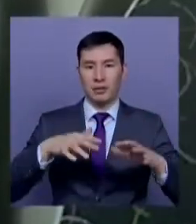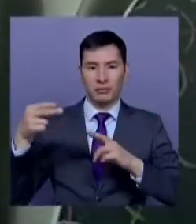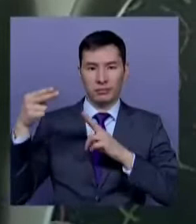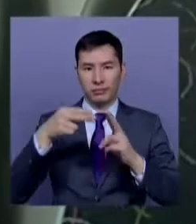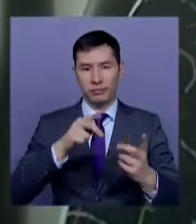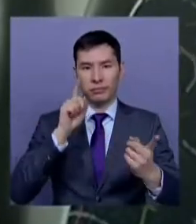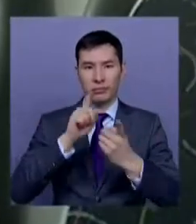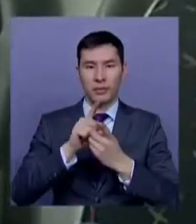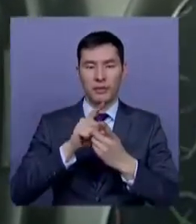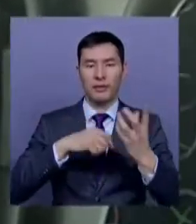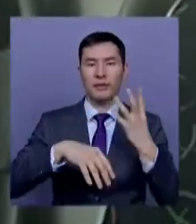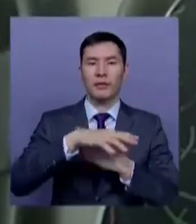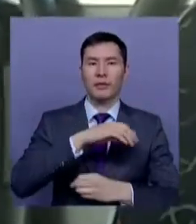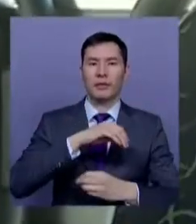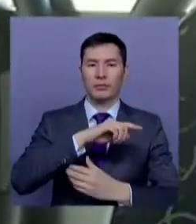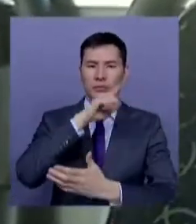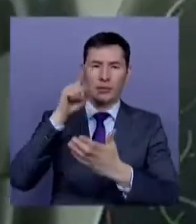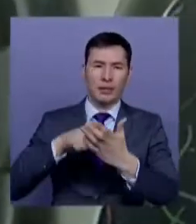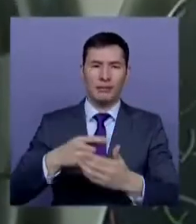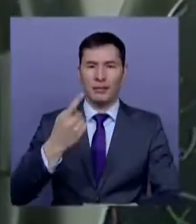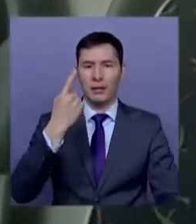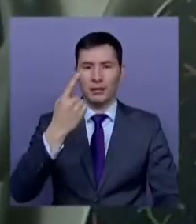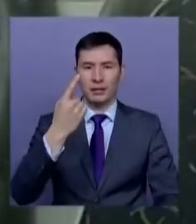осы сұрақ көтерілді.